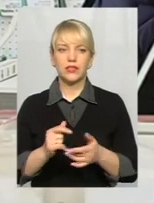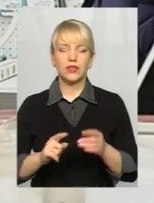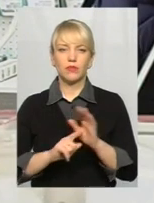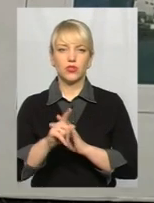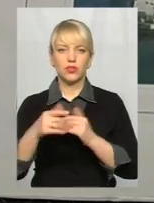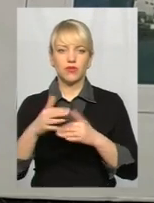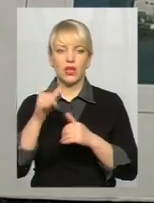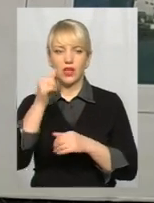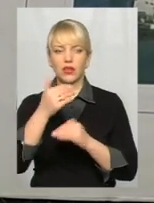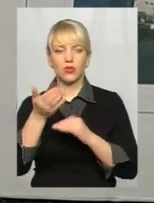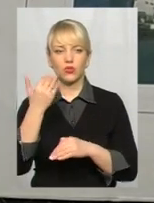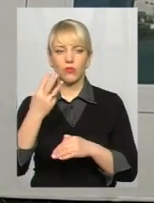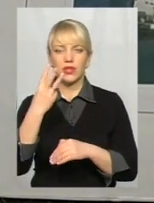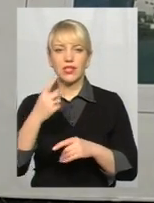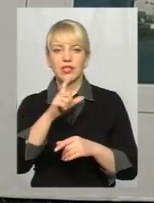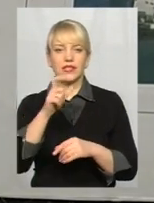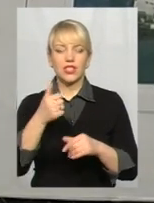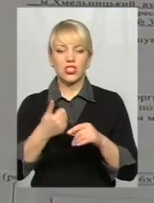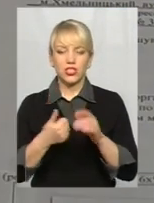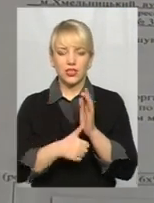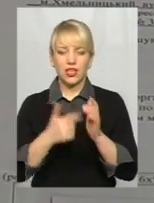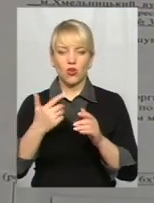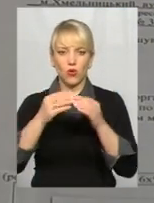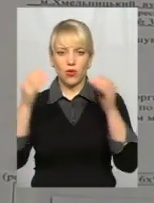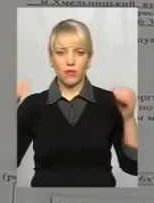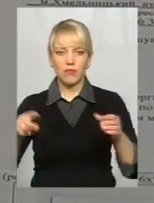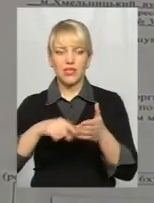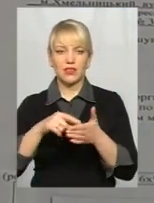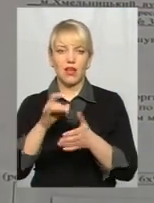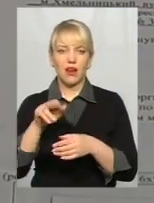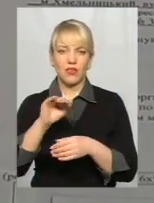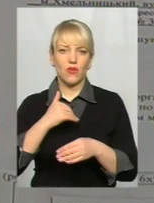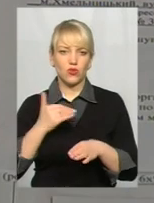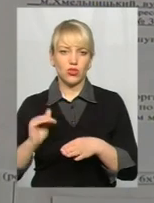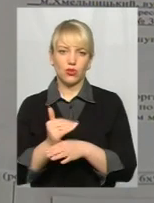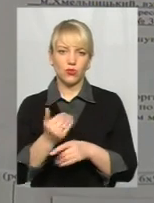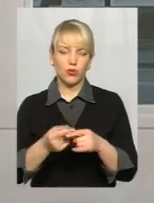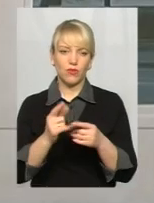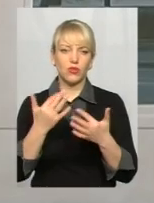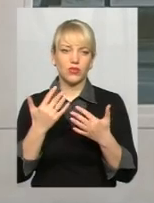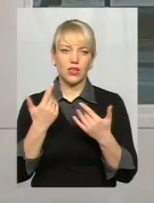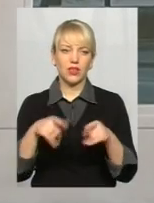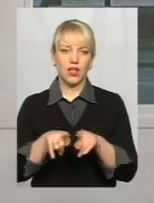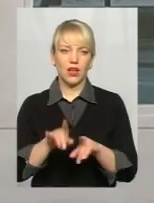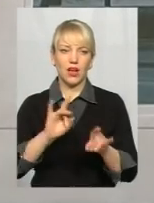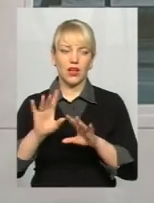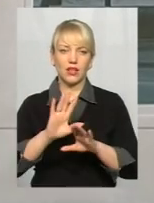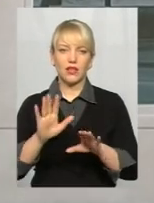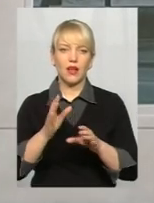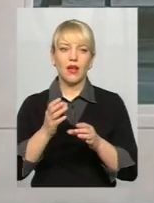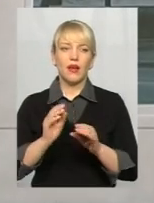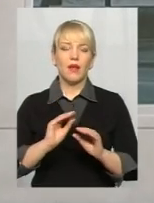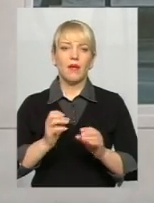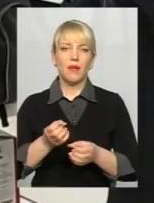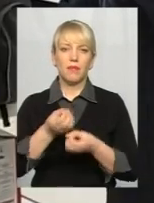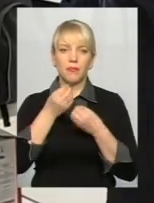рік тому. Три з шести його білбордів міська рада намірилась демонтувати, оскільки така реклама, на думку посадовців, не прикрашає центр.